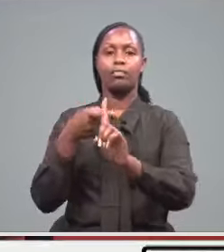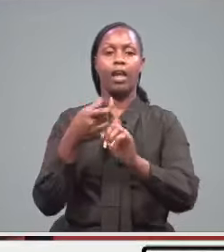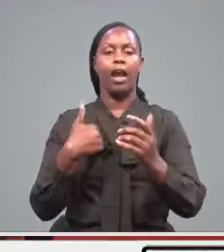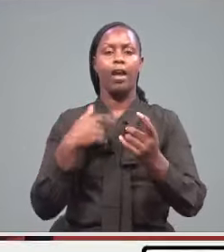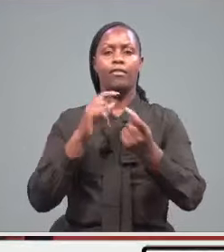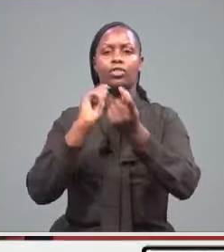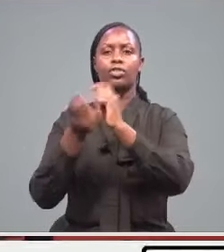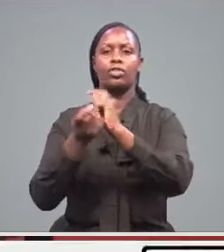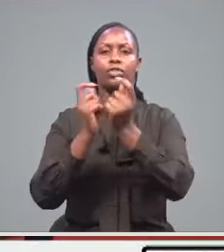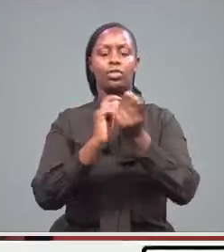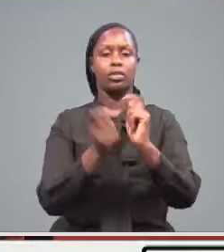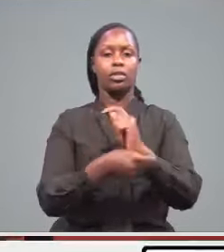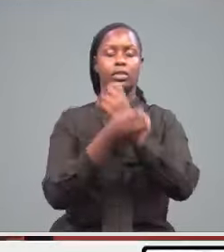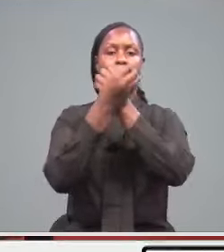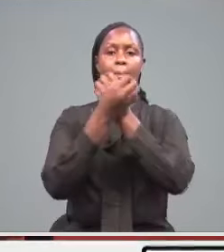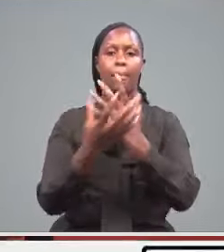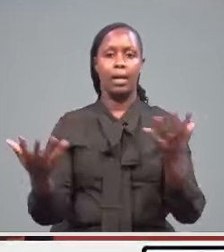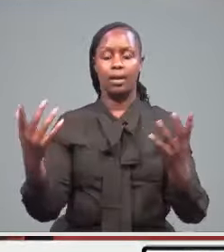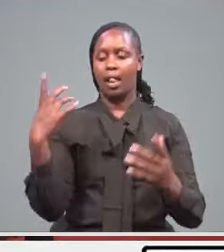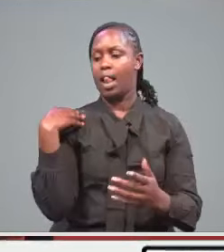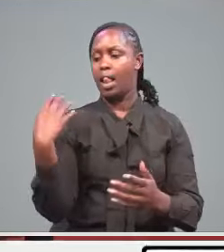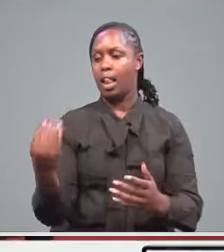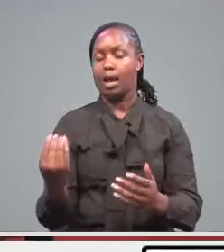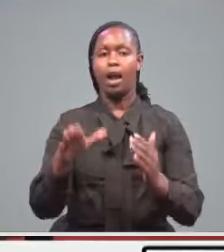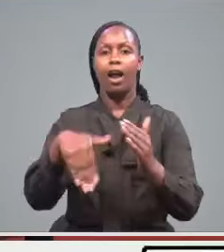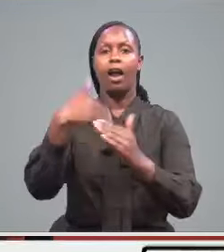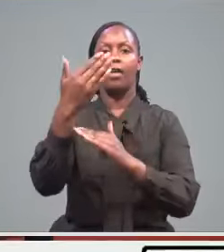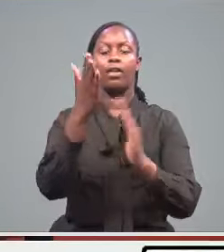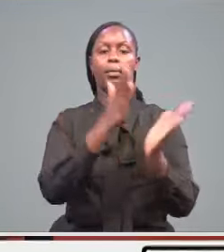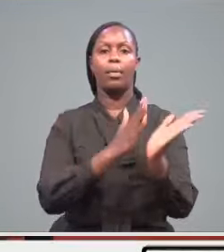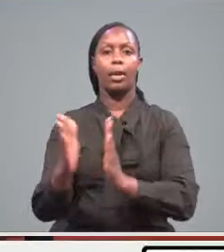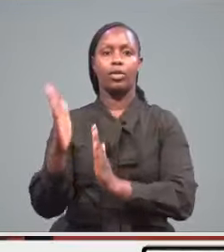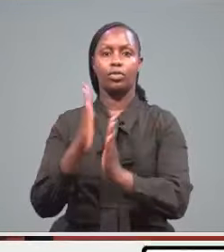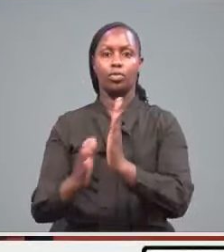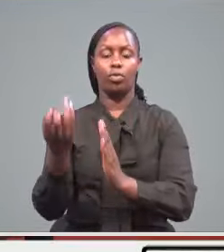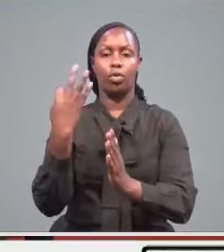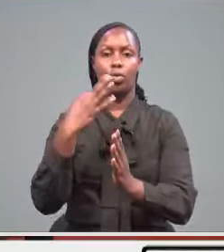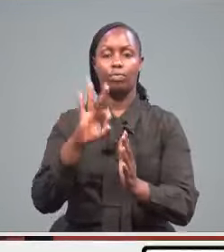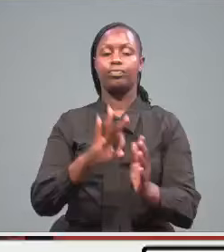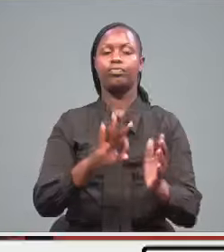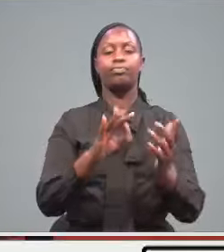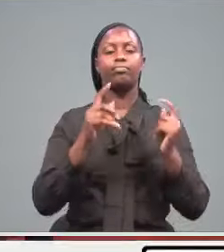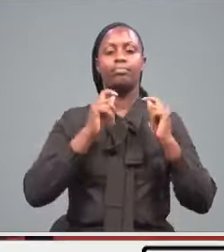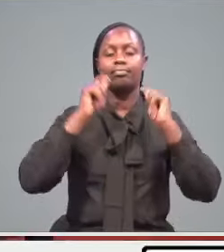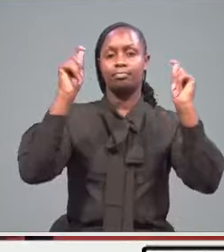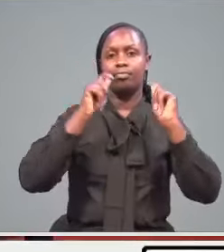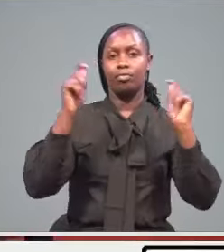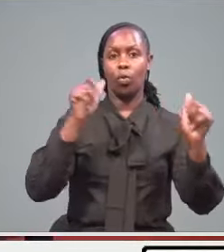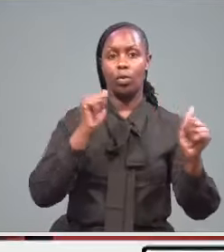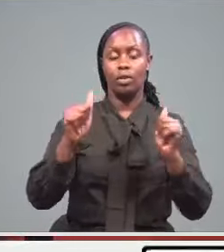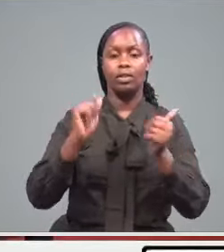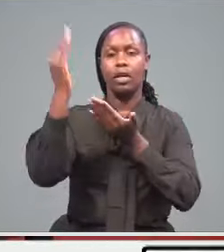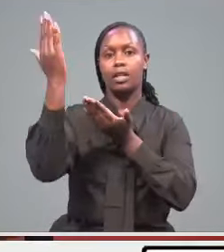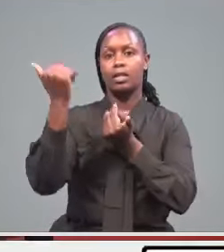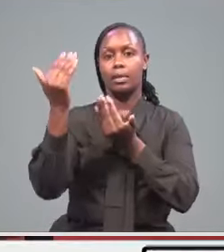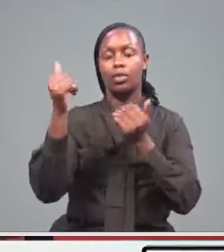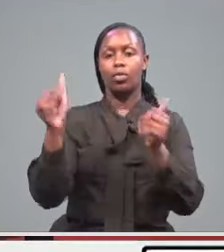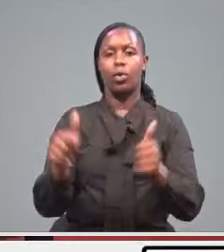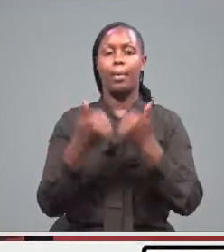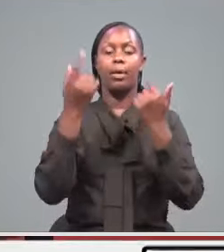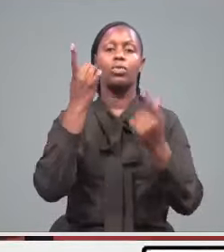makubwa siku za hivi majuzi kufuatia maandalizi ya sherehe za siku ya Mashujaa zinazotarajiwa kufanyika